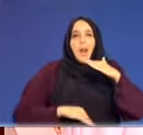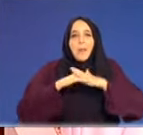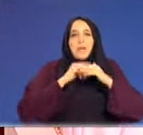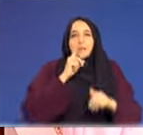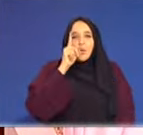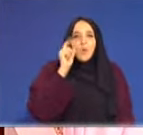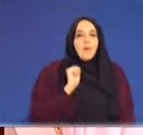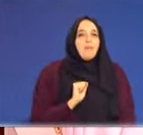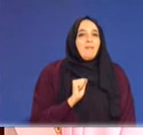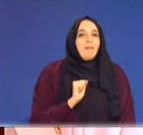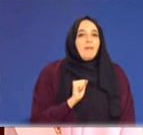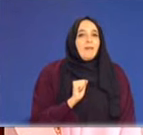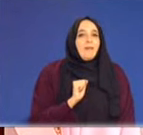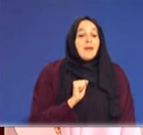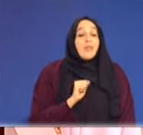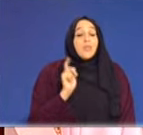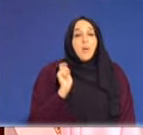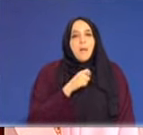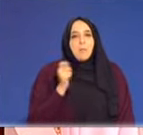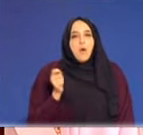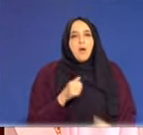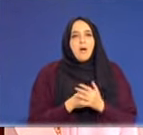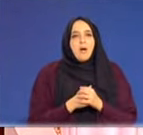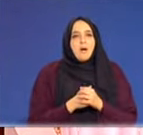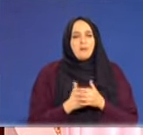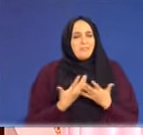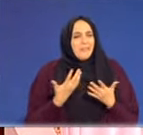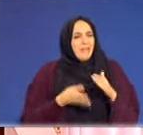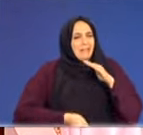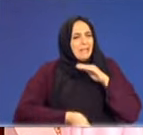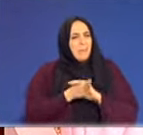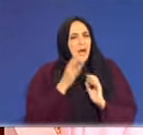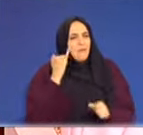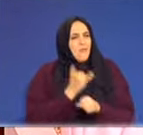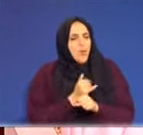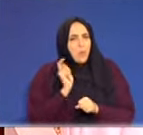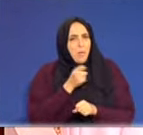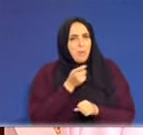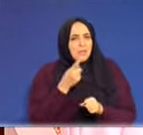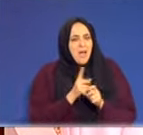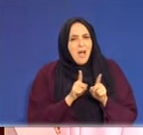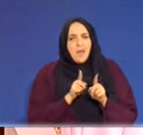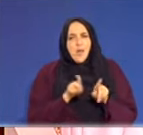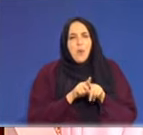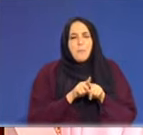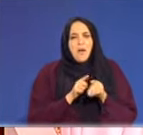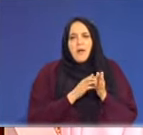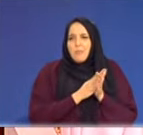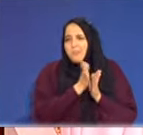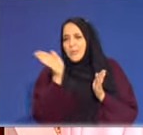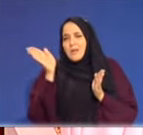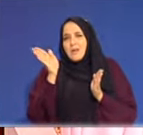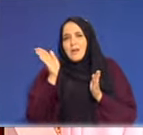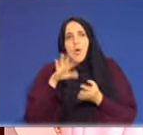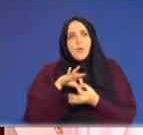القاعدة. ولكن الصواب يقول من المنطلق راكم خالفتم الشريعة، لأن